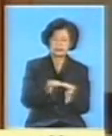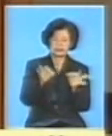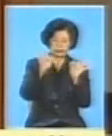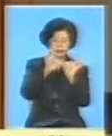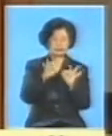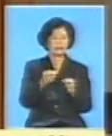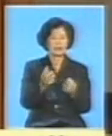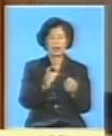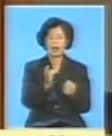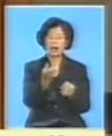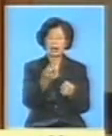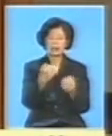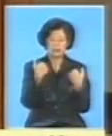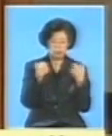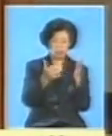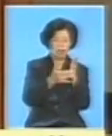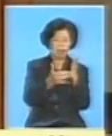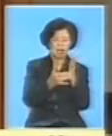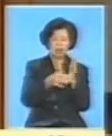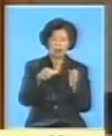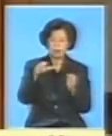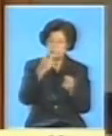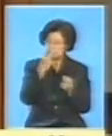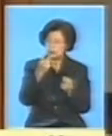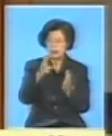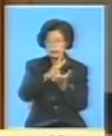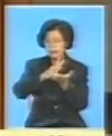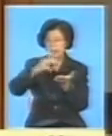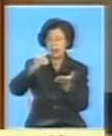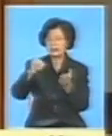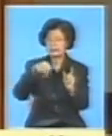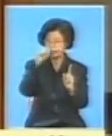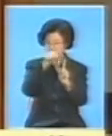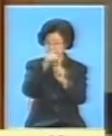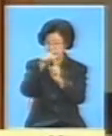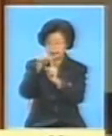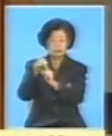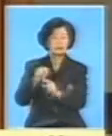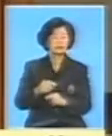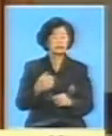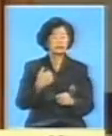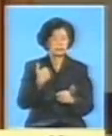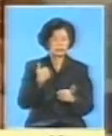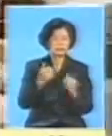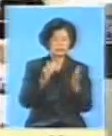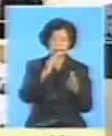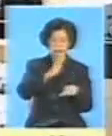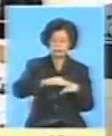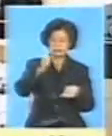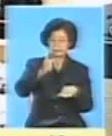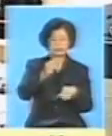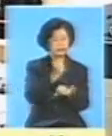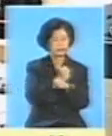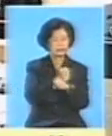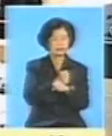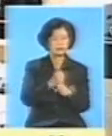ทคโนโลยีก็ไปเอาจากมหาวิทยาลัยจากวิทยาลัยที่เขาเฉพาะทางเก่งนะมีฝีมือนะครับในการทำ